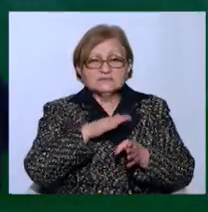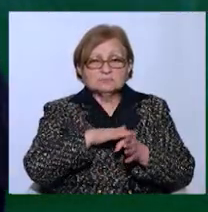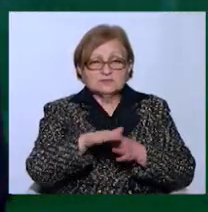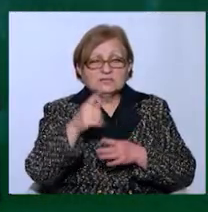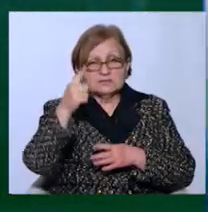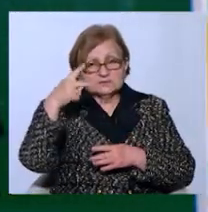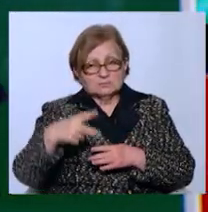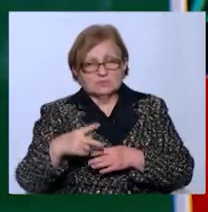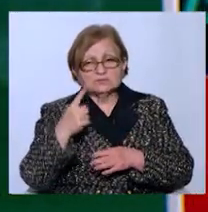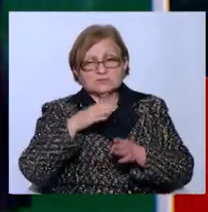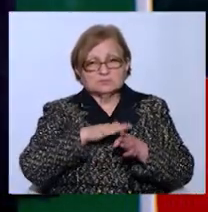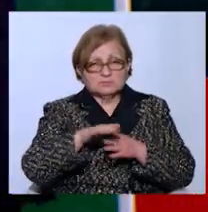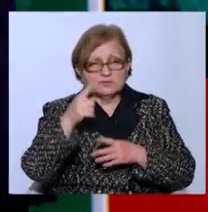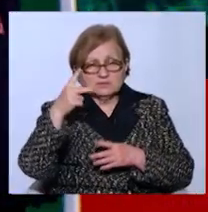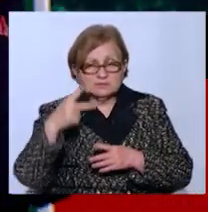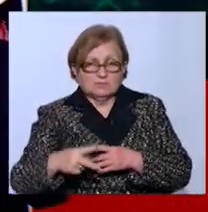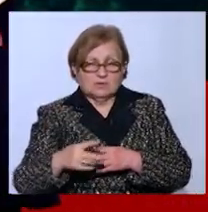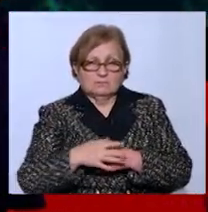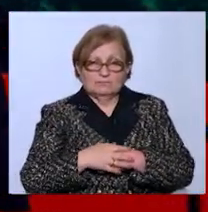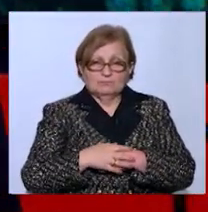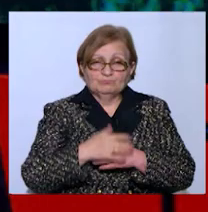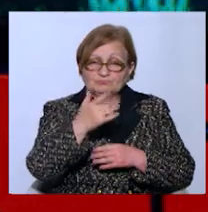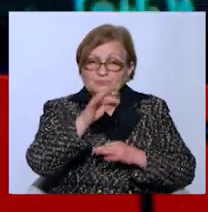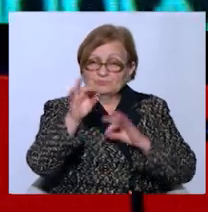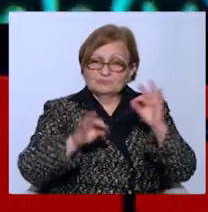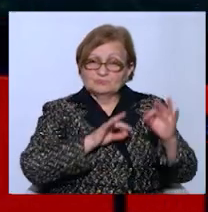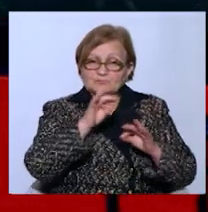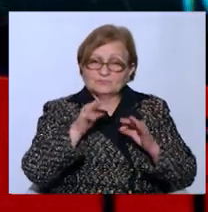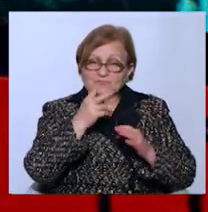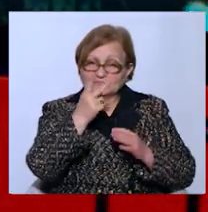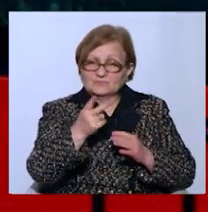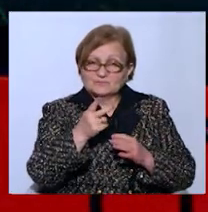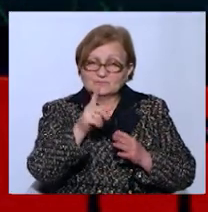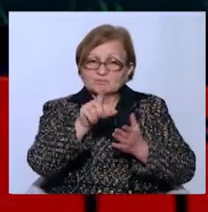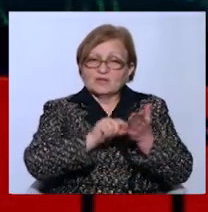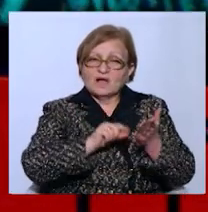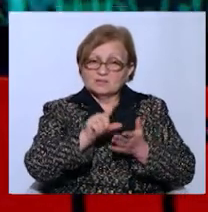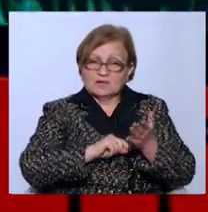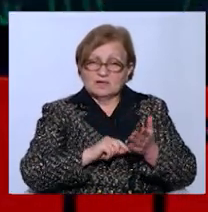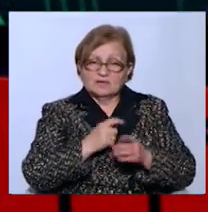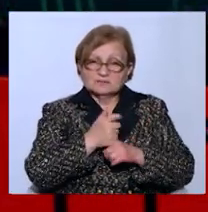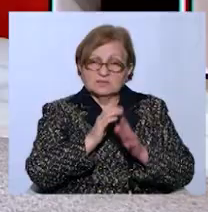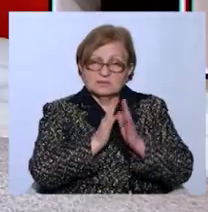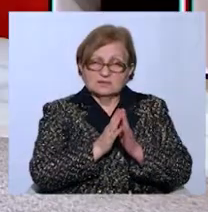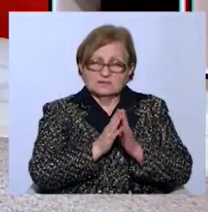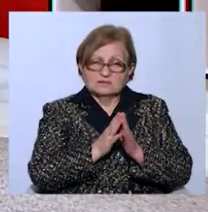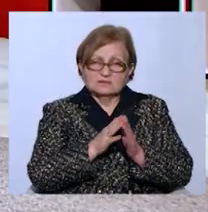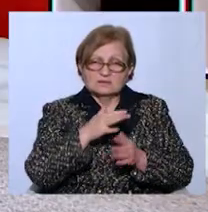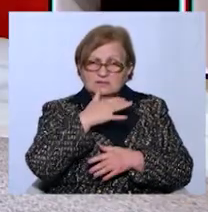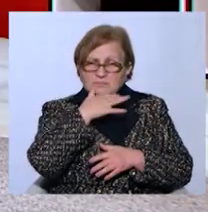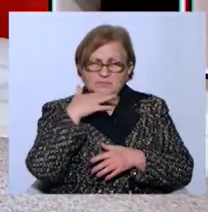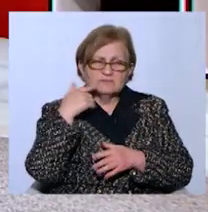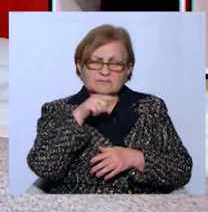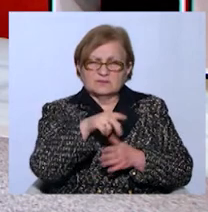1/1. აი ეს ნახაზის მიხედვით ხედავ რომ არის 1/1, ეს გადაიხაზეთ. ძალიან გთხოვთ, ბევრი ესეთი